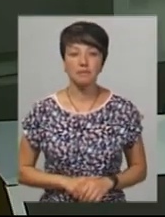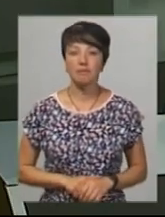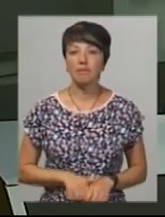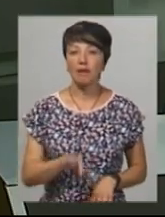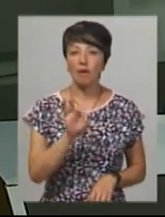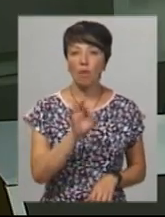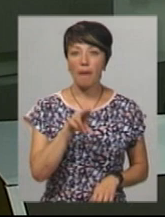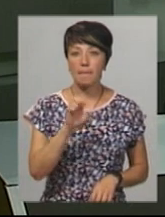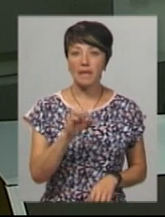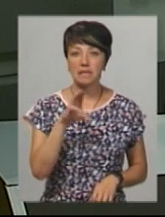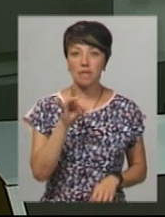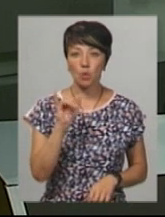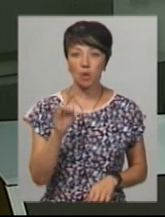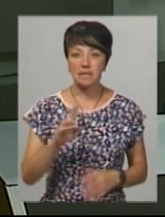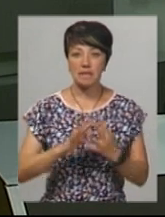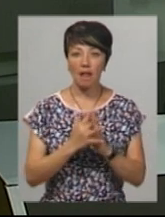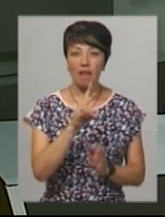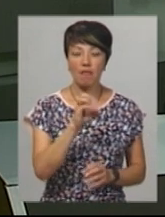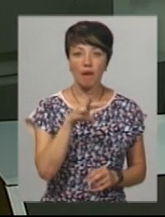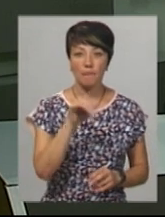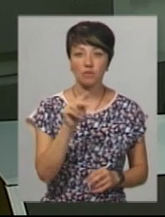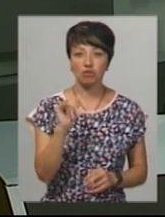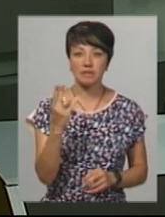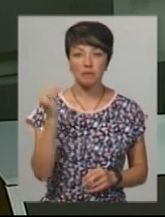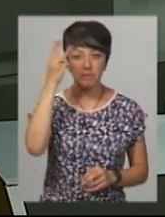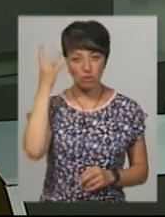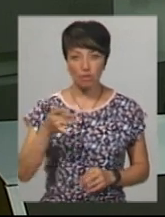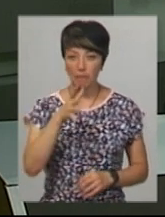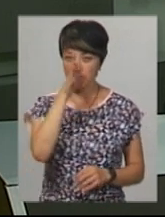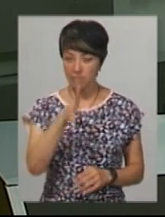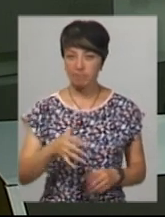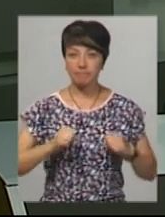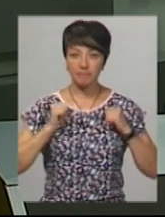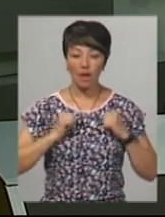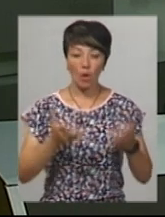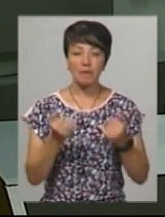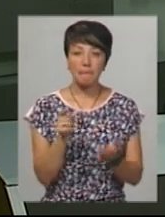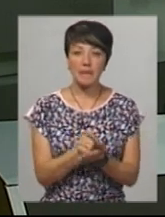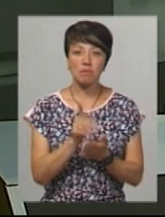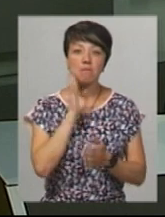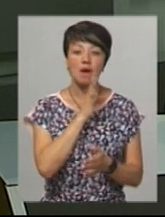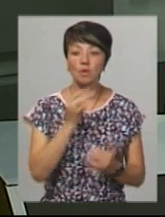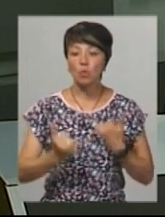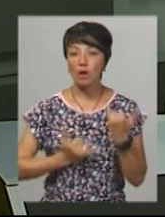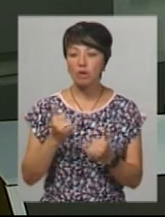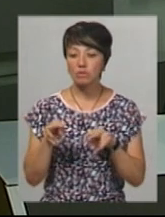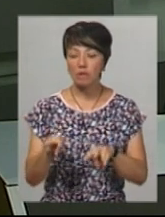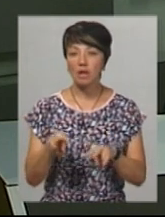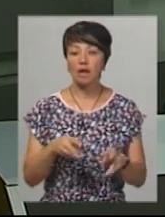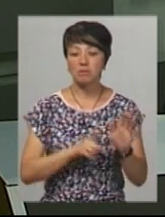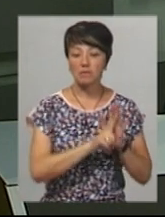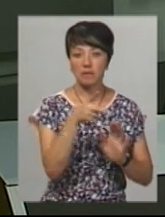Ольга Пастерук з села Немичинці Хмельницького району п'ятий місяць намагається отримати пенсію матері, яку доглядала з 2015